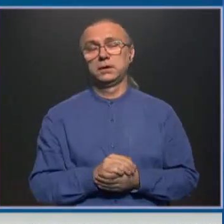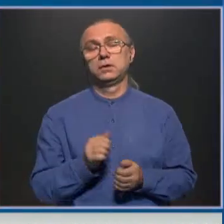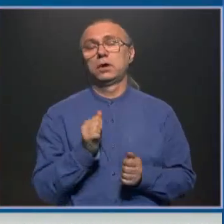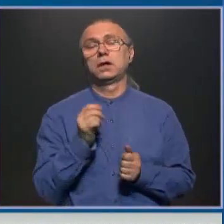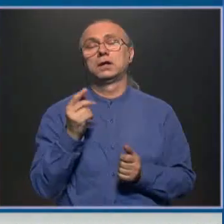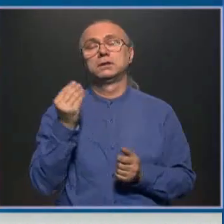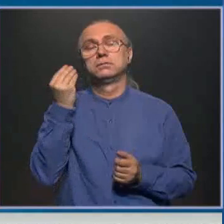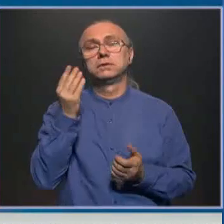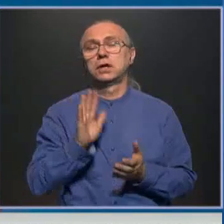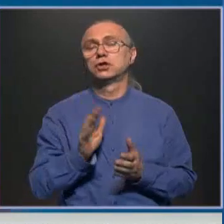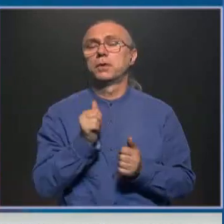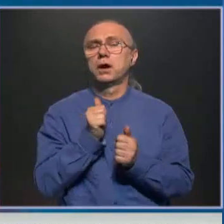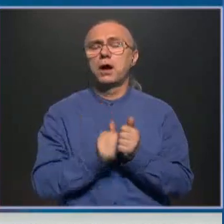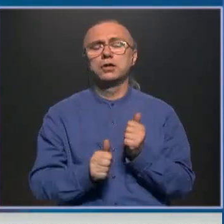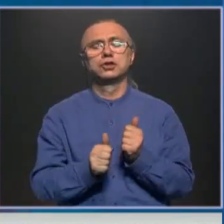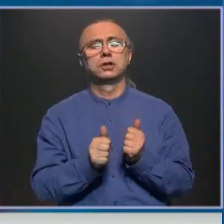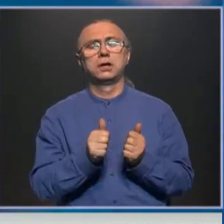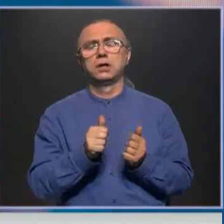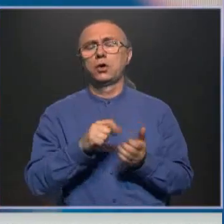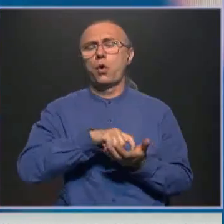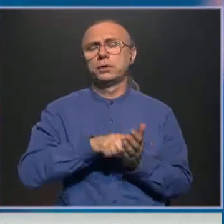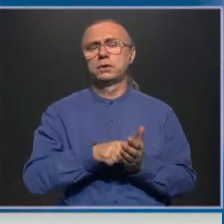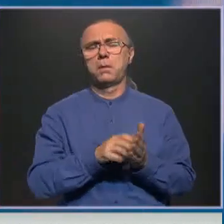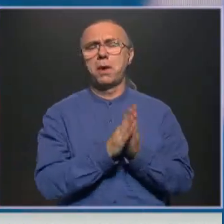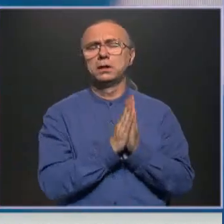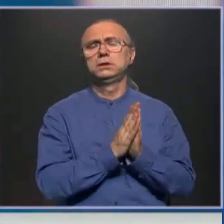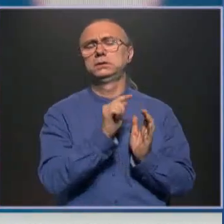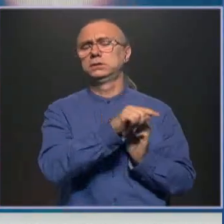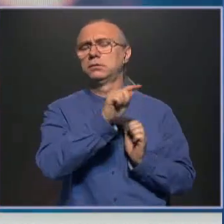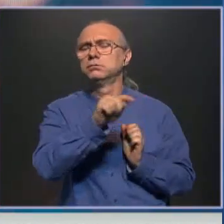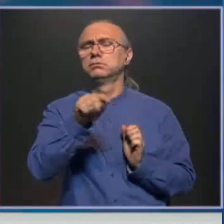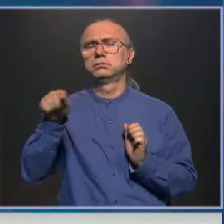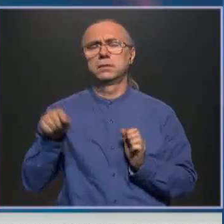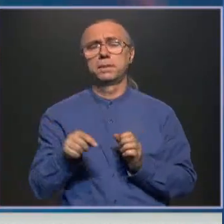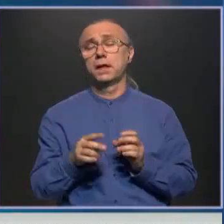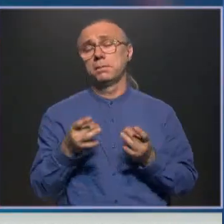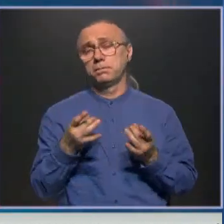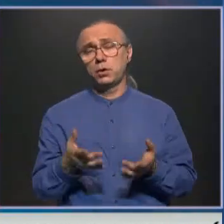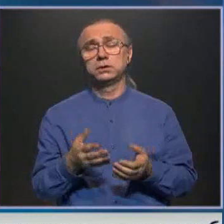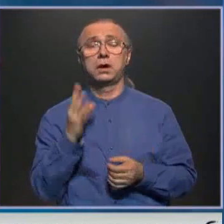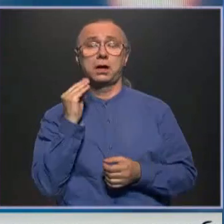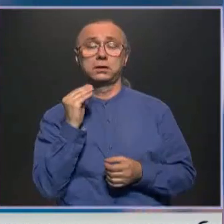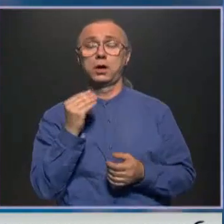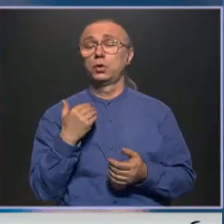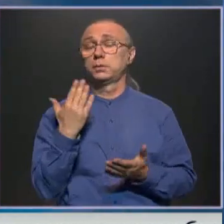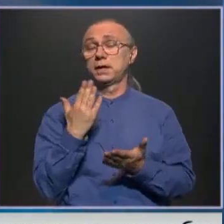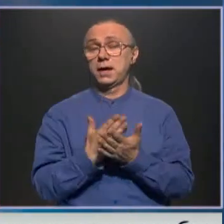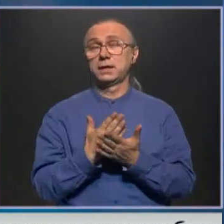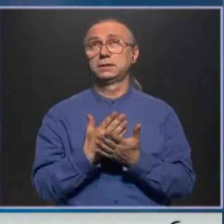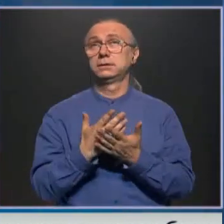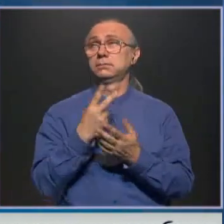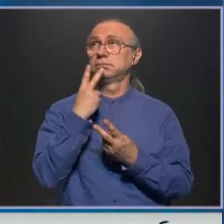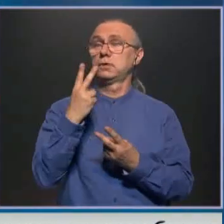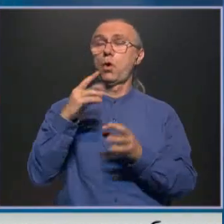молитву вставать по очереди, то в одной комнате, то есть там повезло, есть еще одна комната в другой комнате. А просто, когда у тебя есть образ в